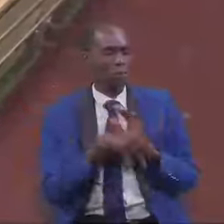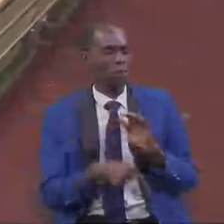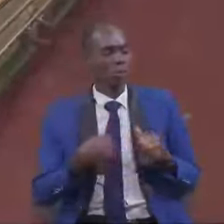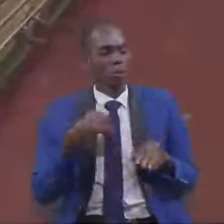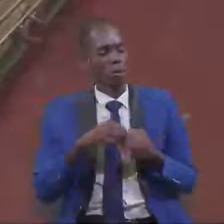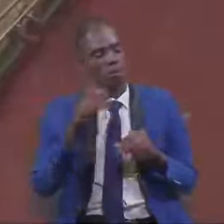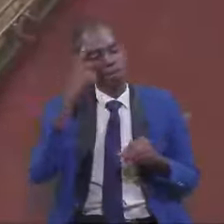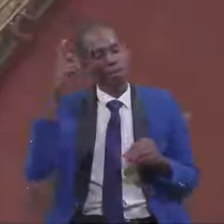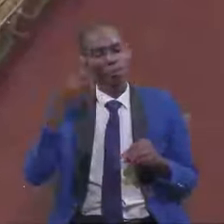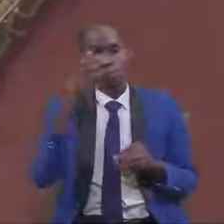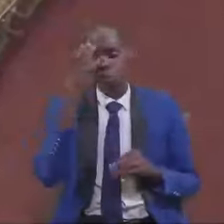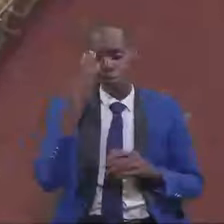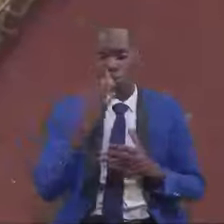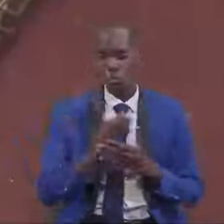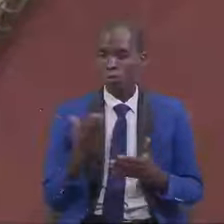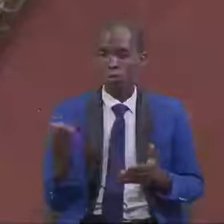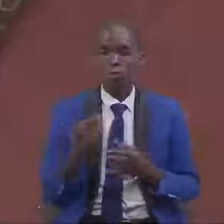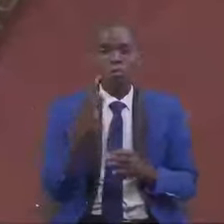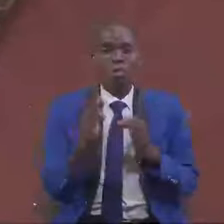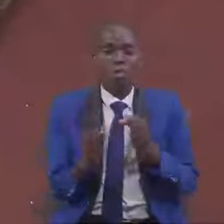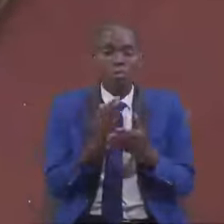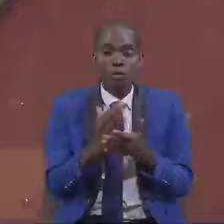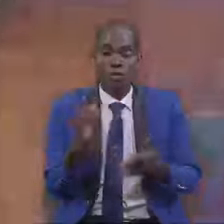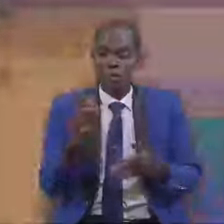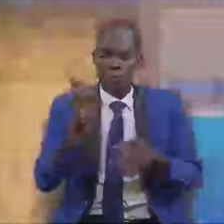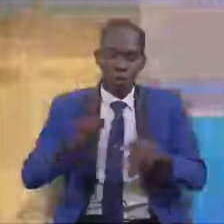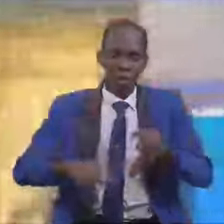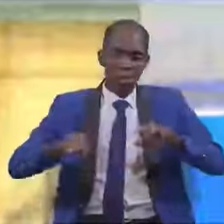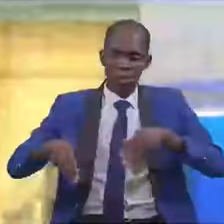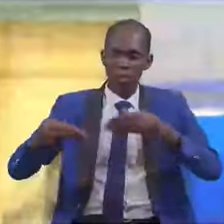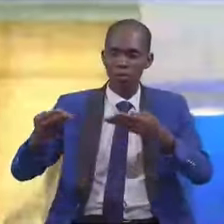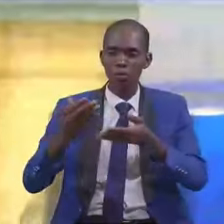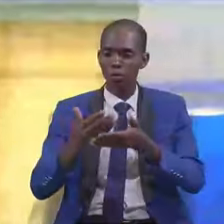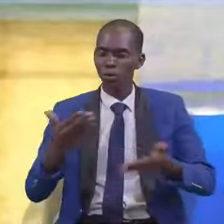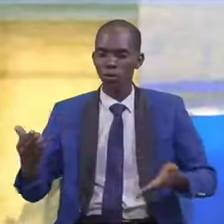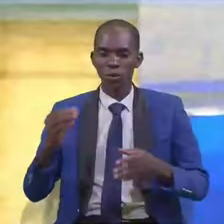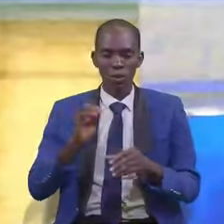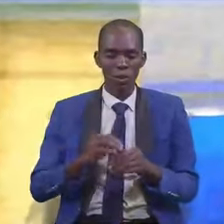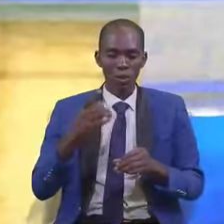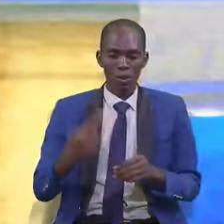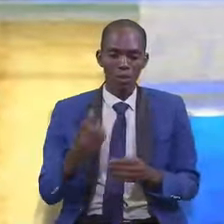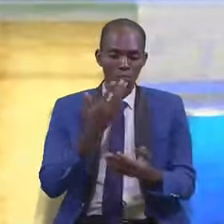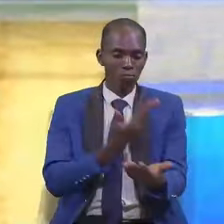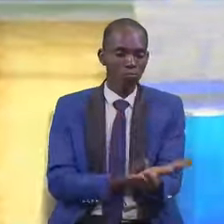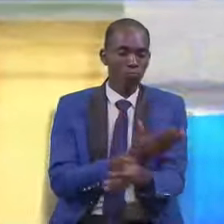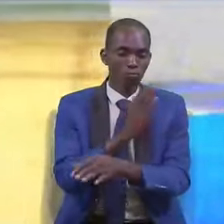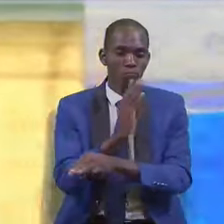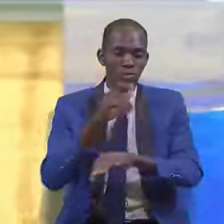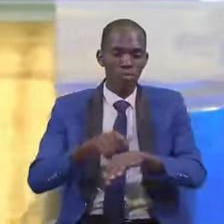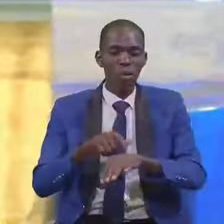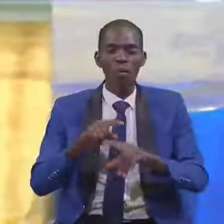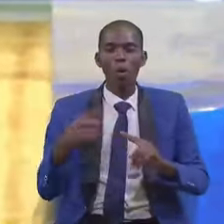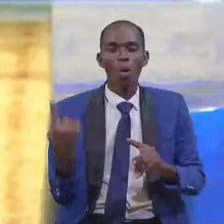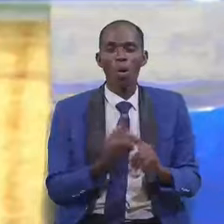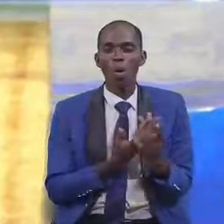savez. Si quelqu'un ne peut vous donner, ne peut rien vous donner, quelque chose dans la journée